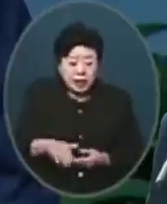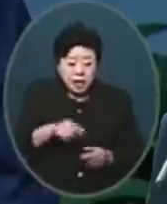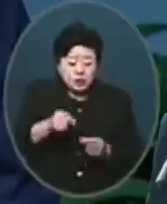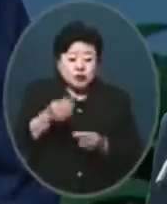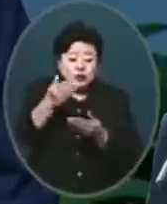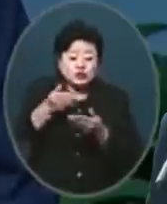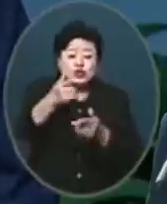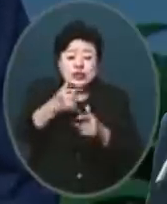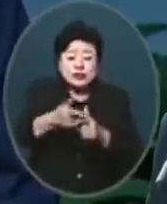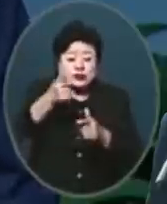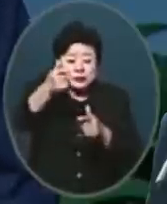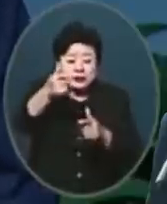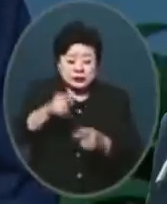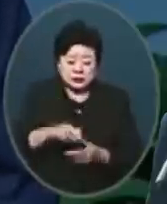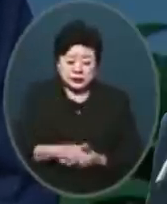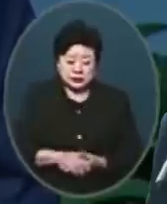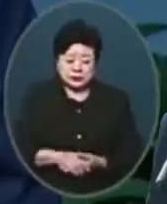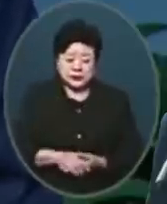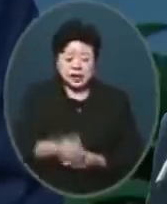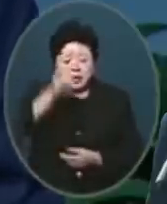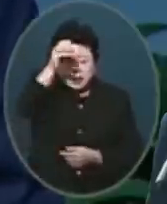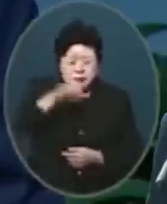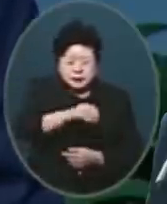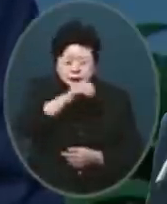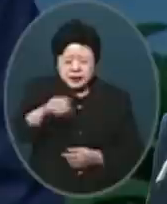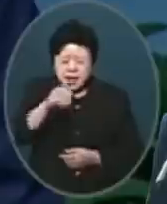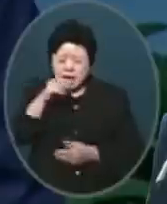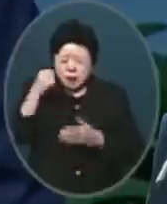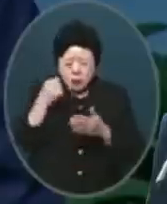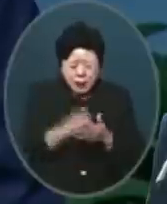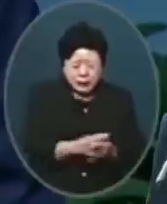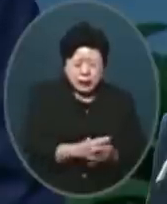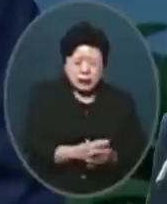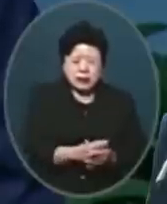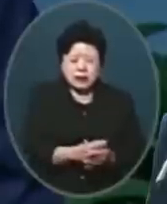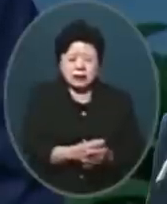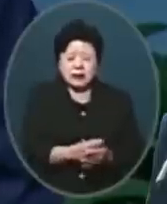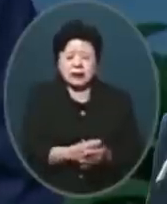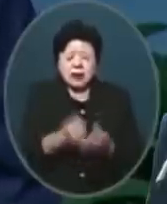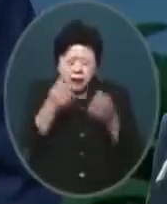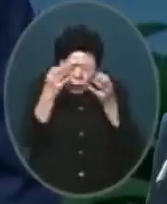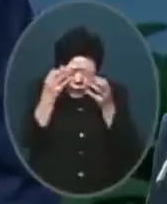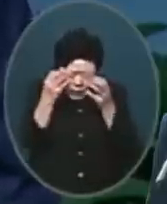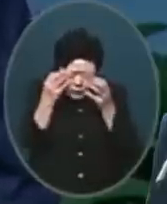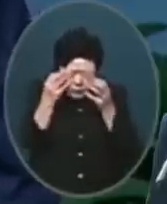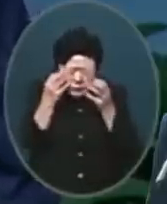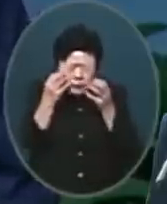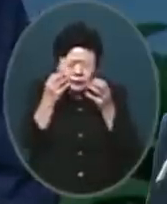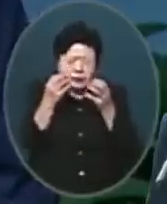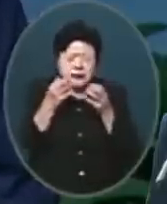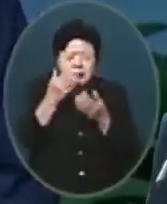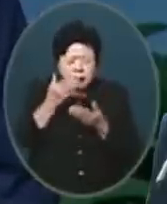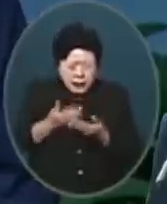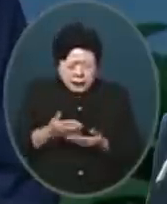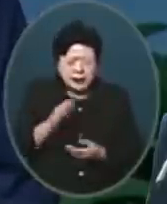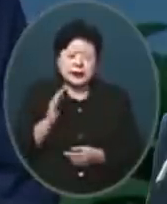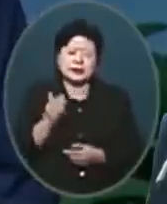구원을 주는 예수님은 십자가에 못 박혀 죽을 고난을 받아야